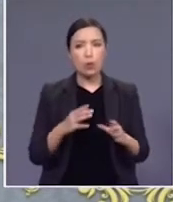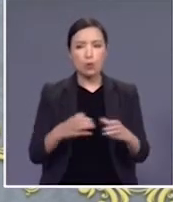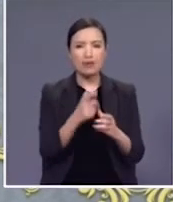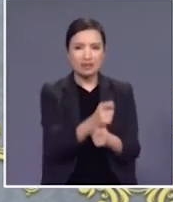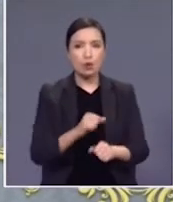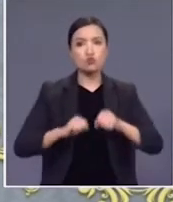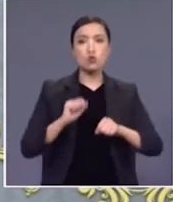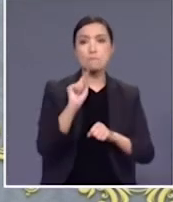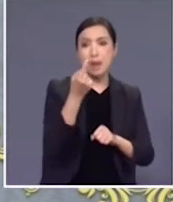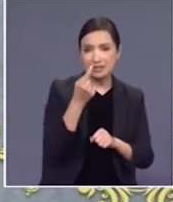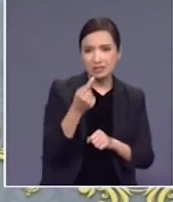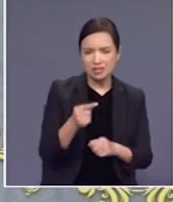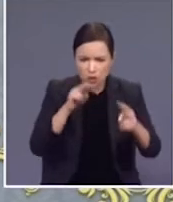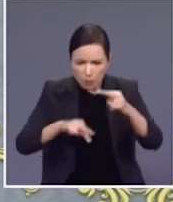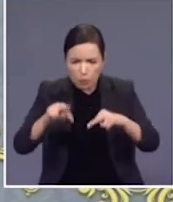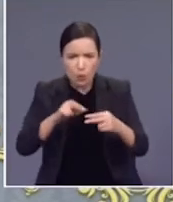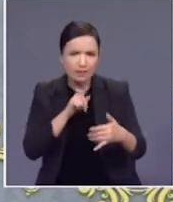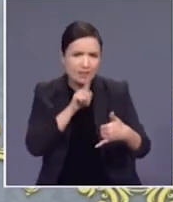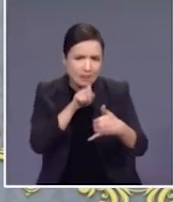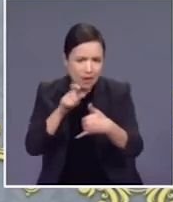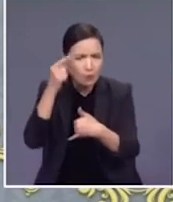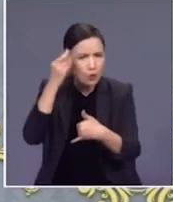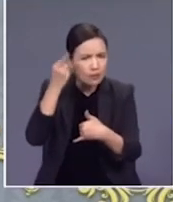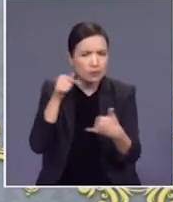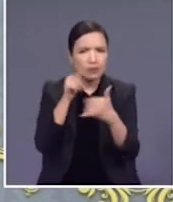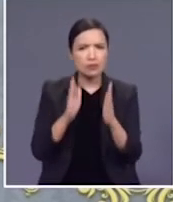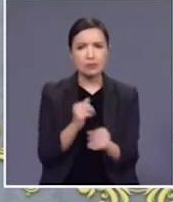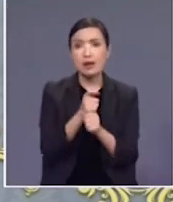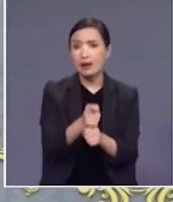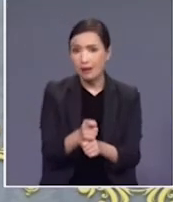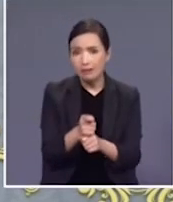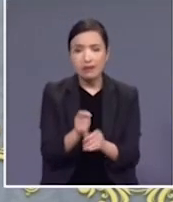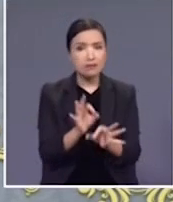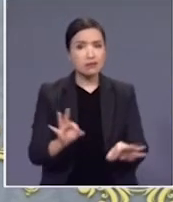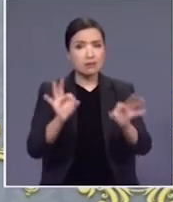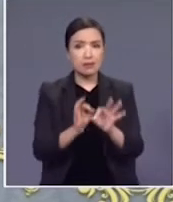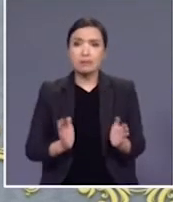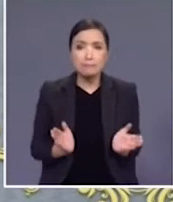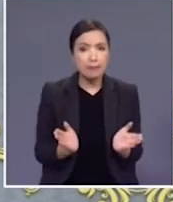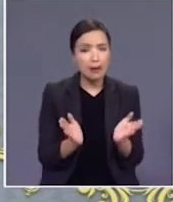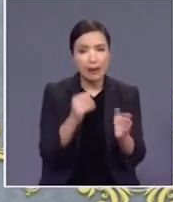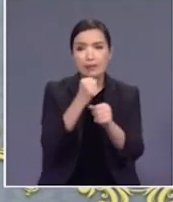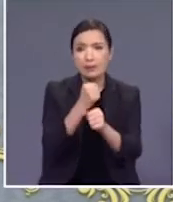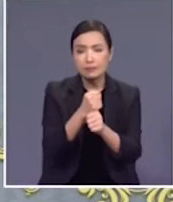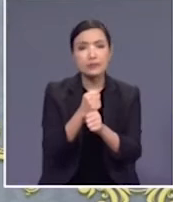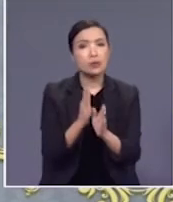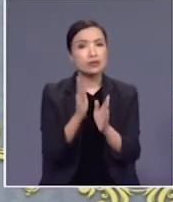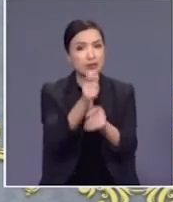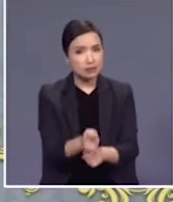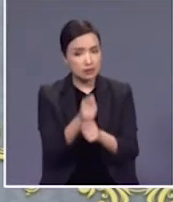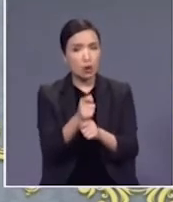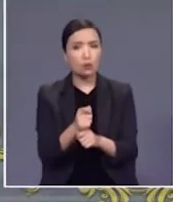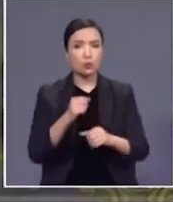รวมถึงการสำรวจความคิดเห็นของเกษตรกรในพื้นที่ต่างๆที่พบว่าองค์ประกอบสำคัญในการผลักดันการสร้างเกษตรกรรุ่นใหม่